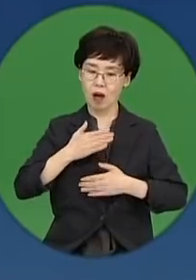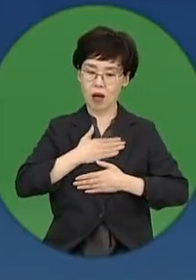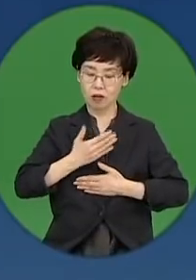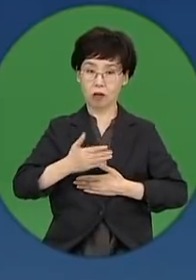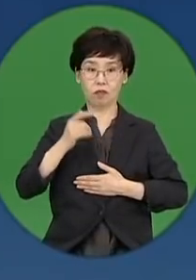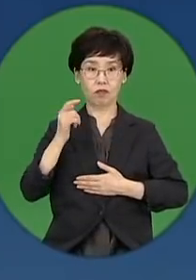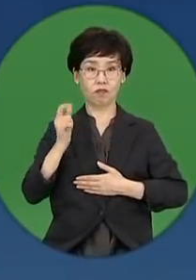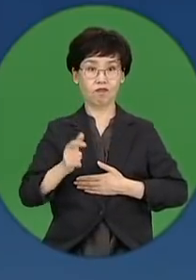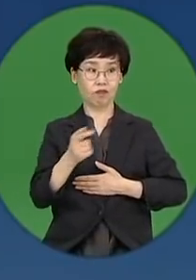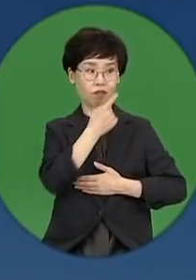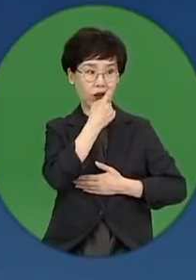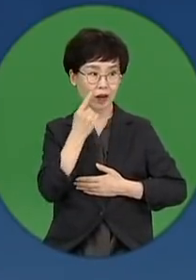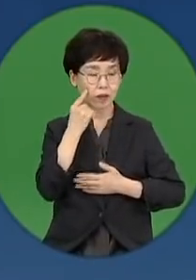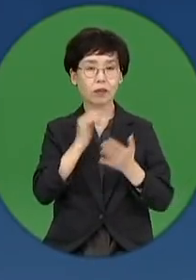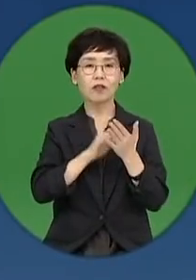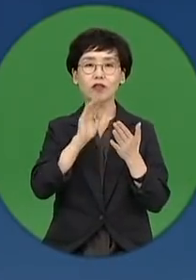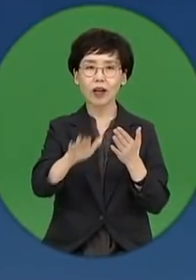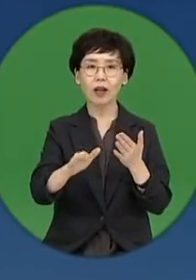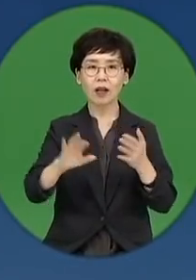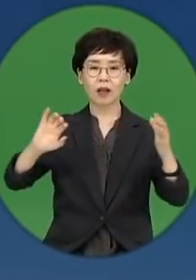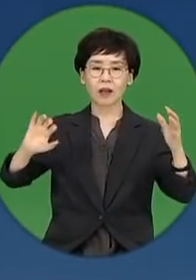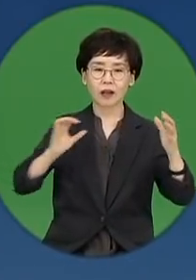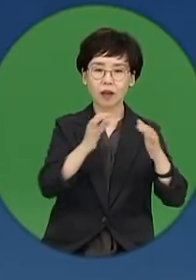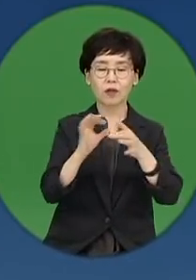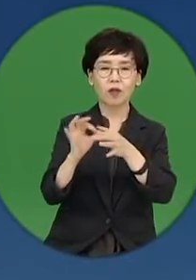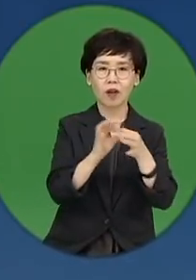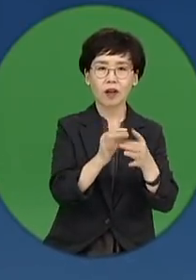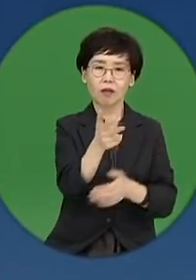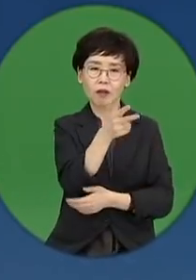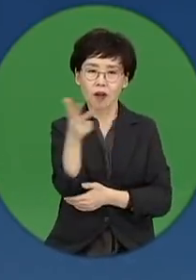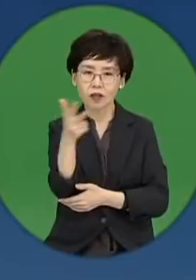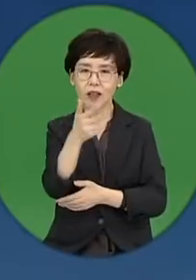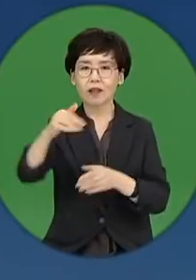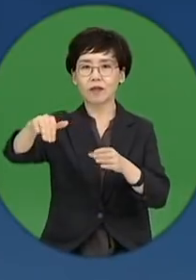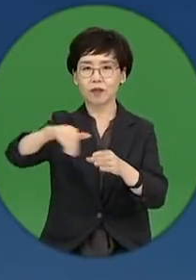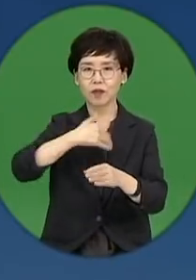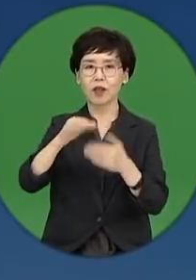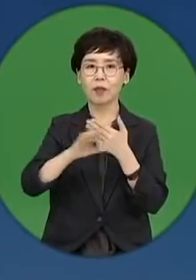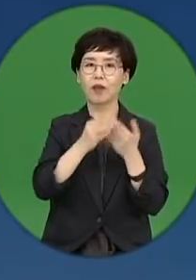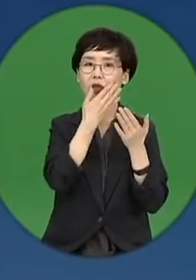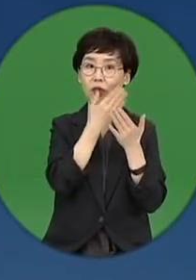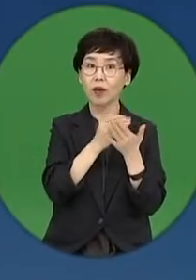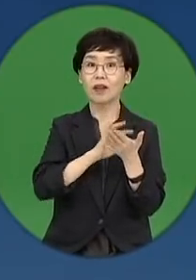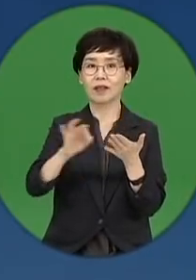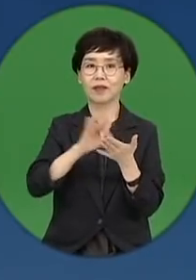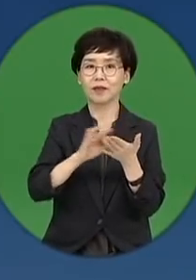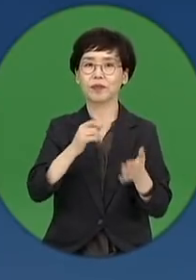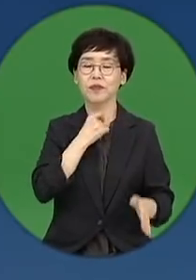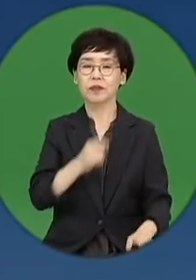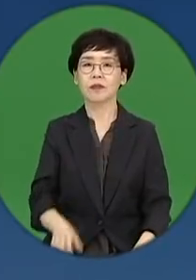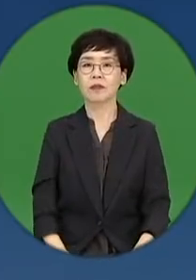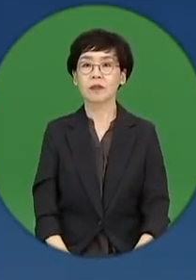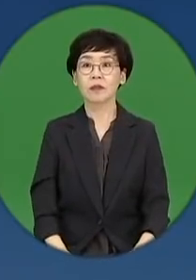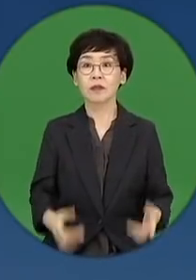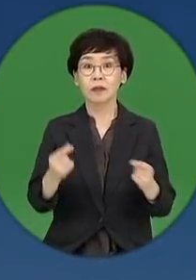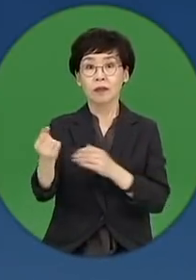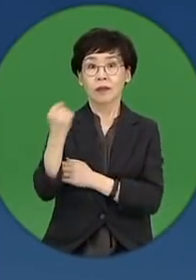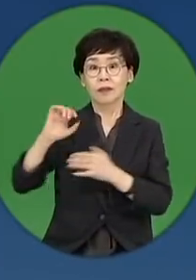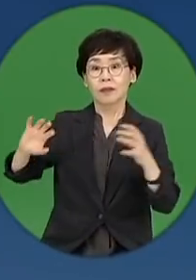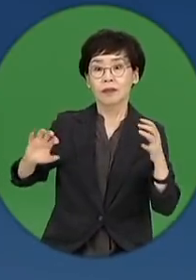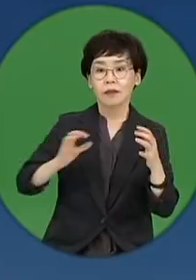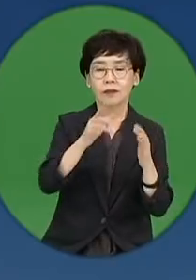상황을 확인하신 다음에 태풍 바비와 관련한 영상을 보내주시면 저희가 소중하게 사용하도록 하겠습니다. 이렇게 강력한 태풍이 지나갈